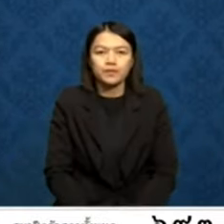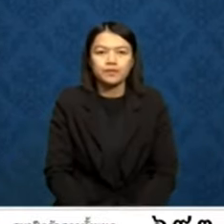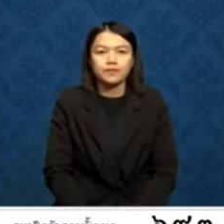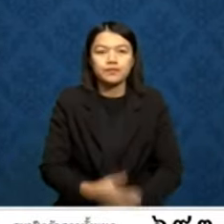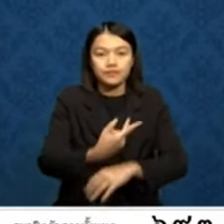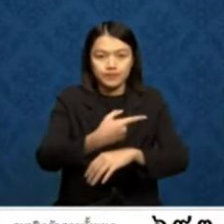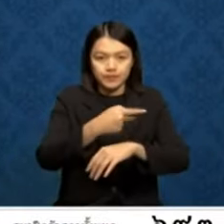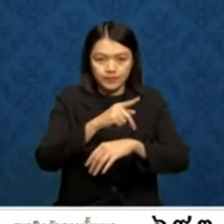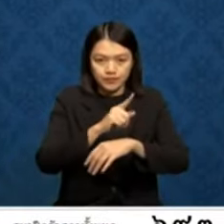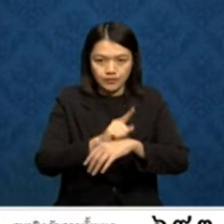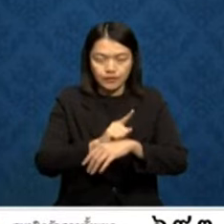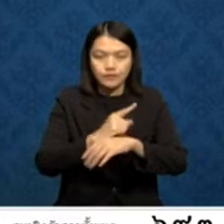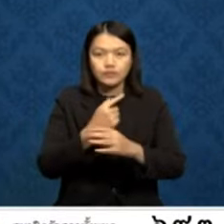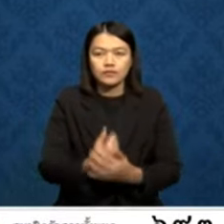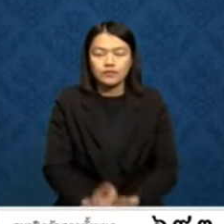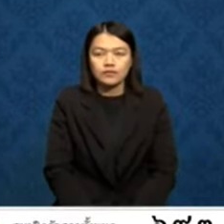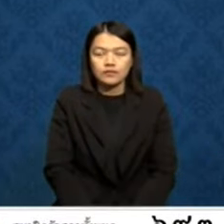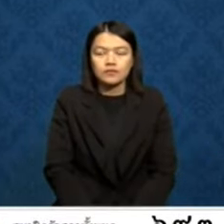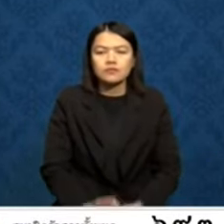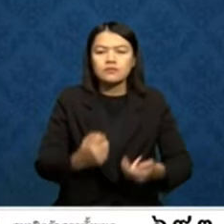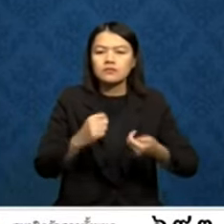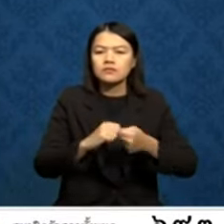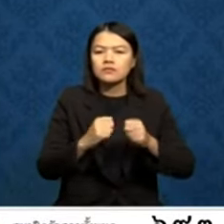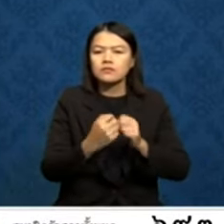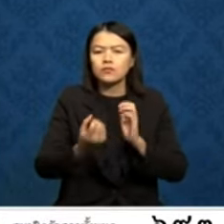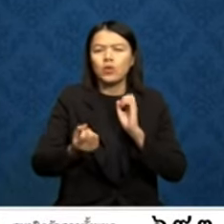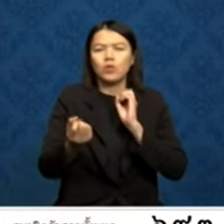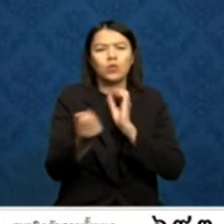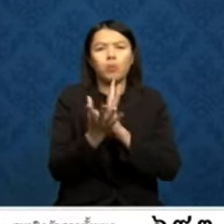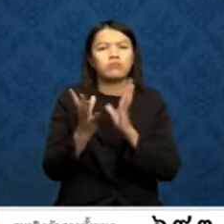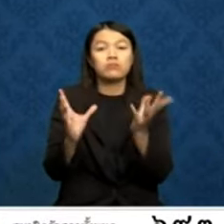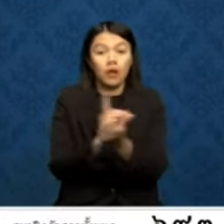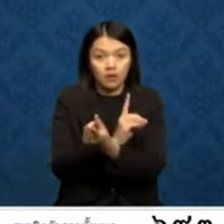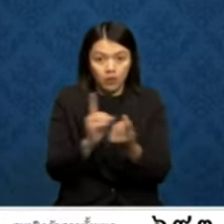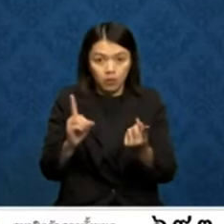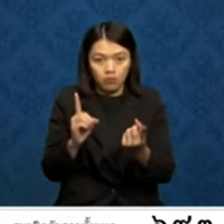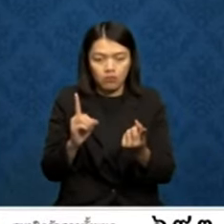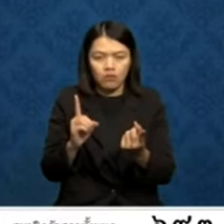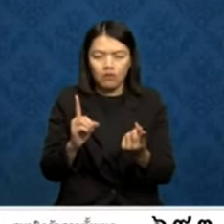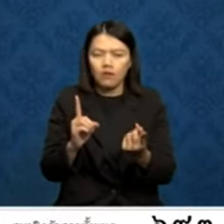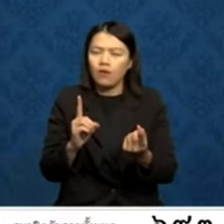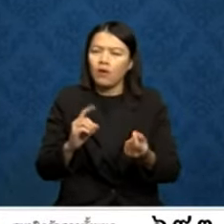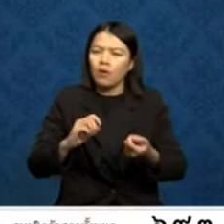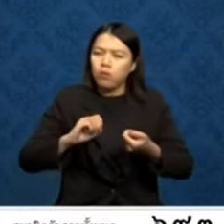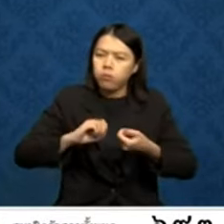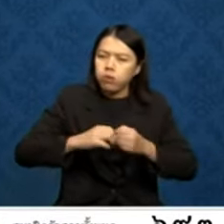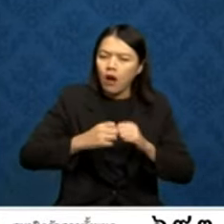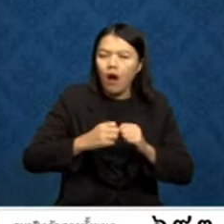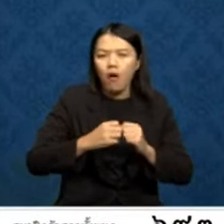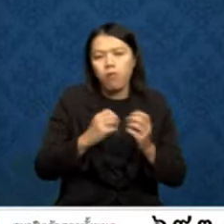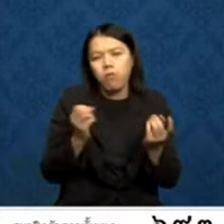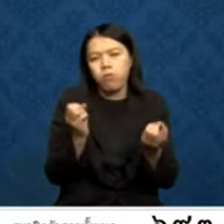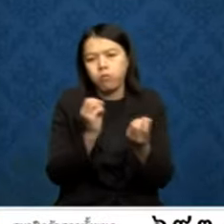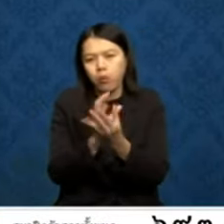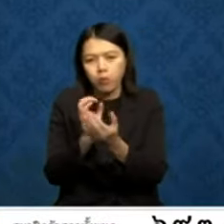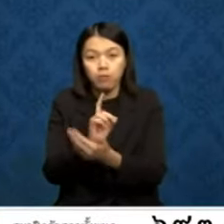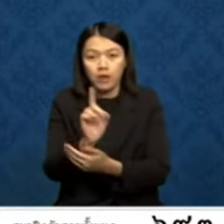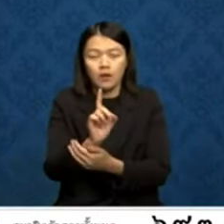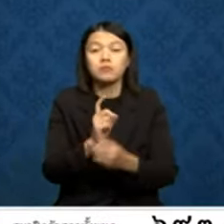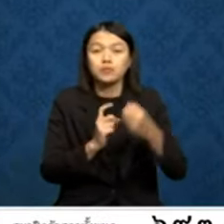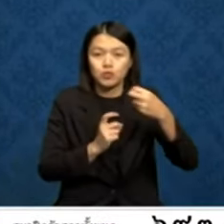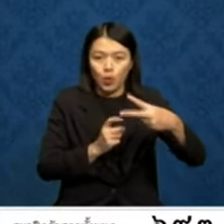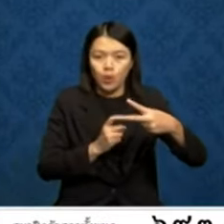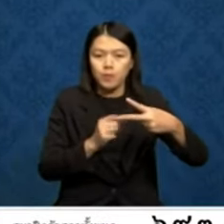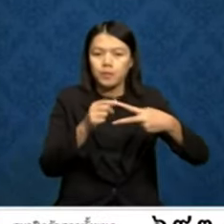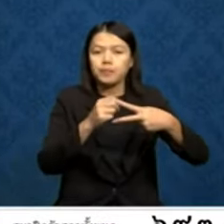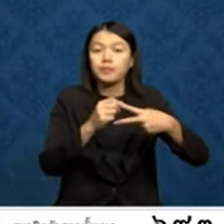าที่เคารพปัญหาที่กระทบต่อสังคมและสร้างความสูญเสียอย่างมหาศาลอีก2ประเด็นคือ